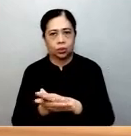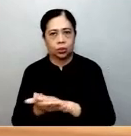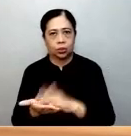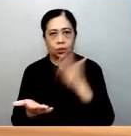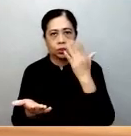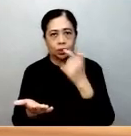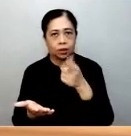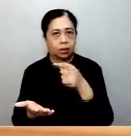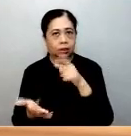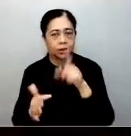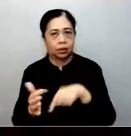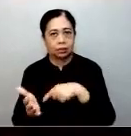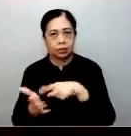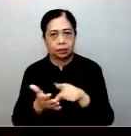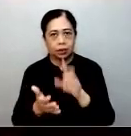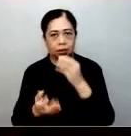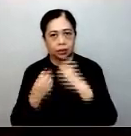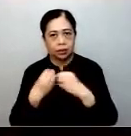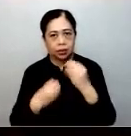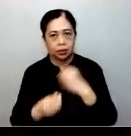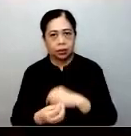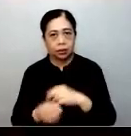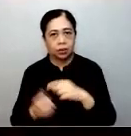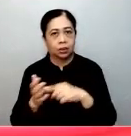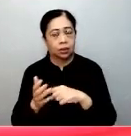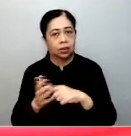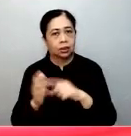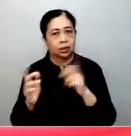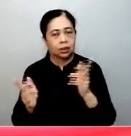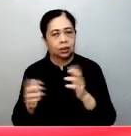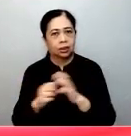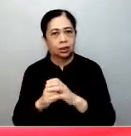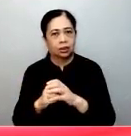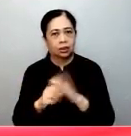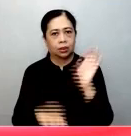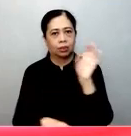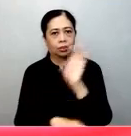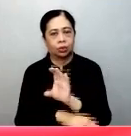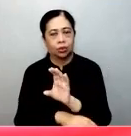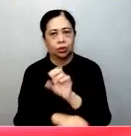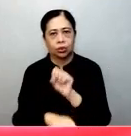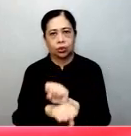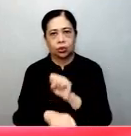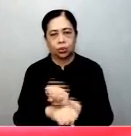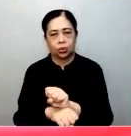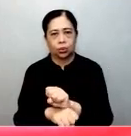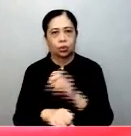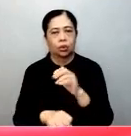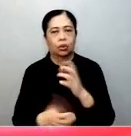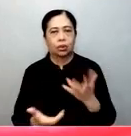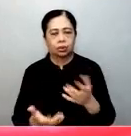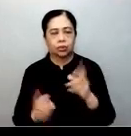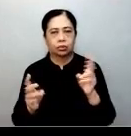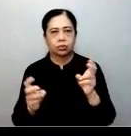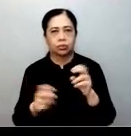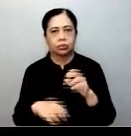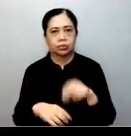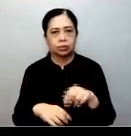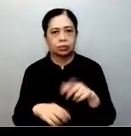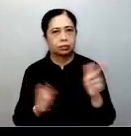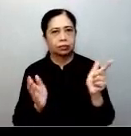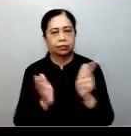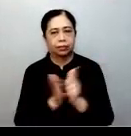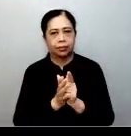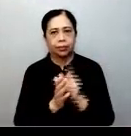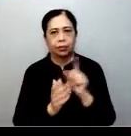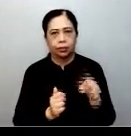ka nakabayad sa kinain mo. Ito ay isang uri ng sapilitang pagtatrabaho o forced labor na ipinagbabawal ng